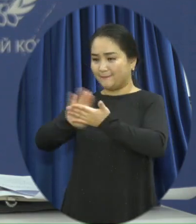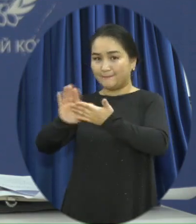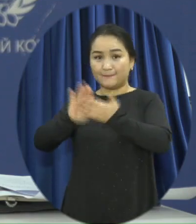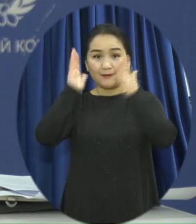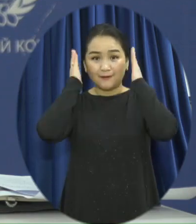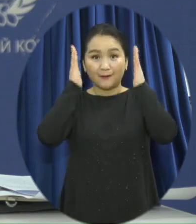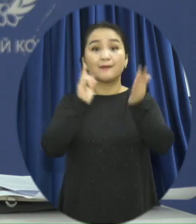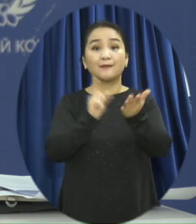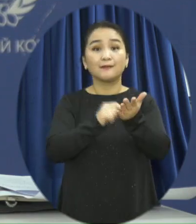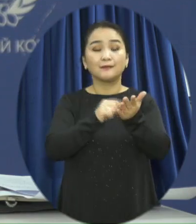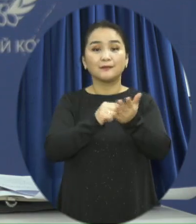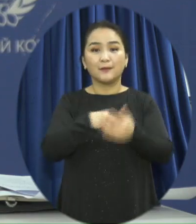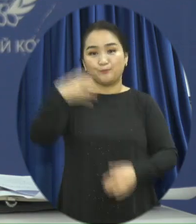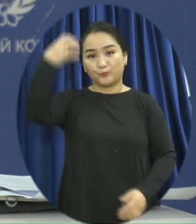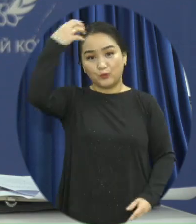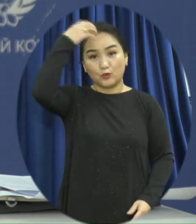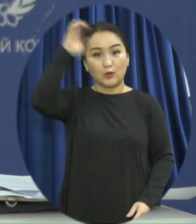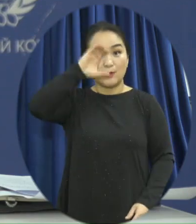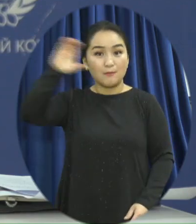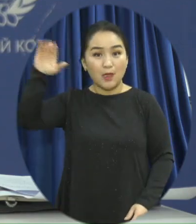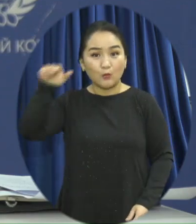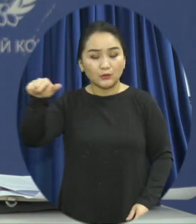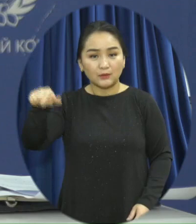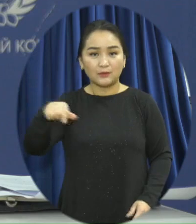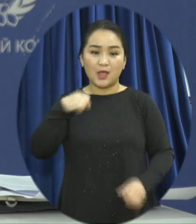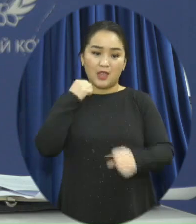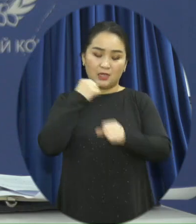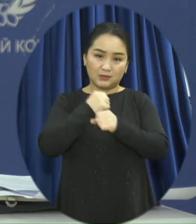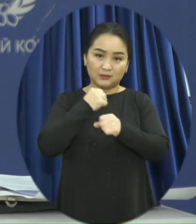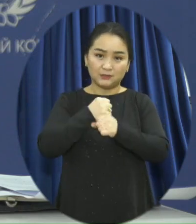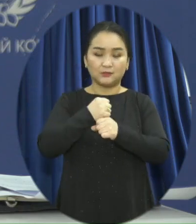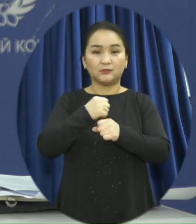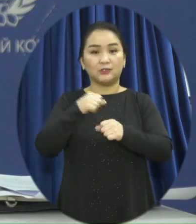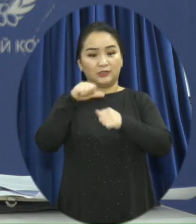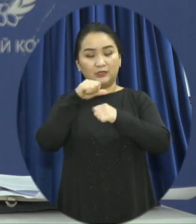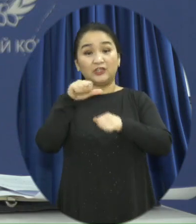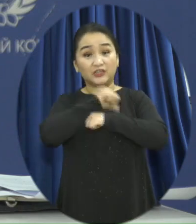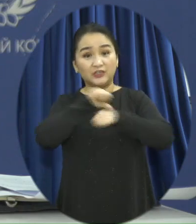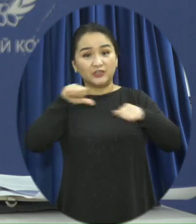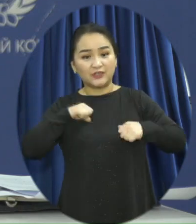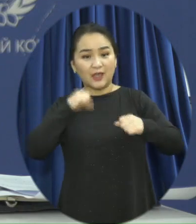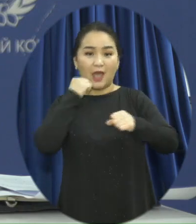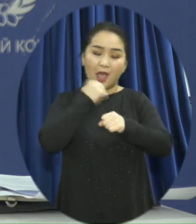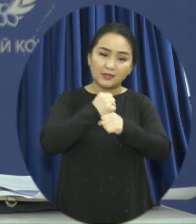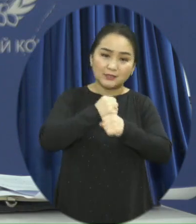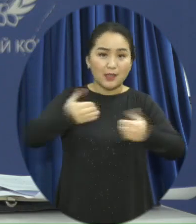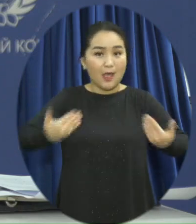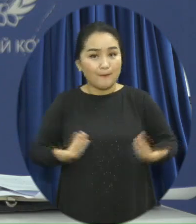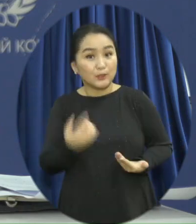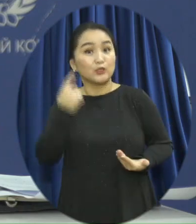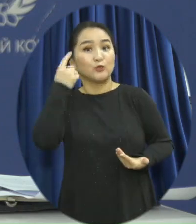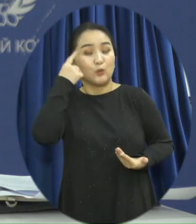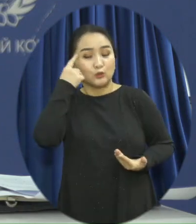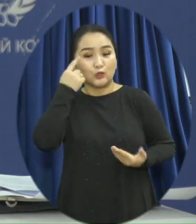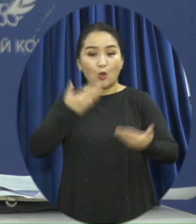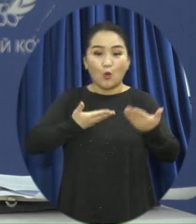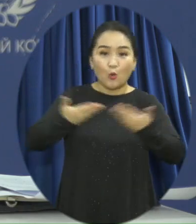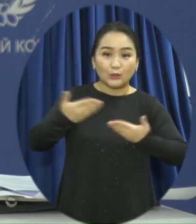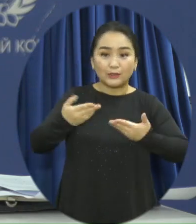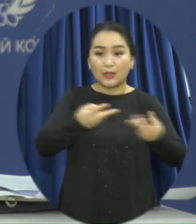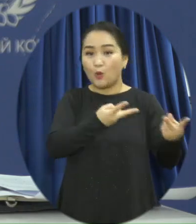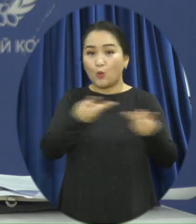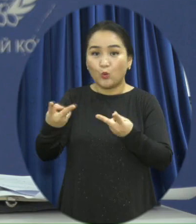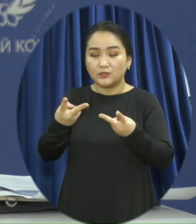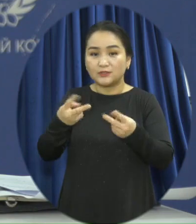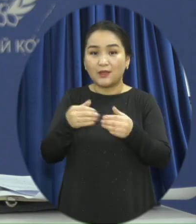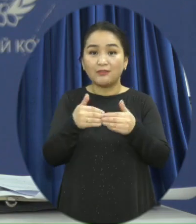Төр засаг маань бас одоо энэ ард иргэдийнхэн амьдрал ахыг бодоод тодорхой хэмжээнд бас худалдаа үйлчлэгийг ингээд нээгээд өгөхөр тэнд нь манай ард